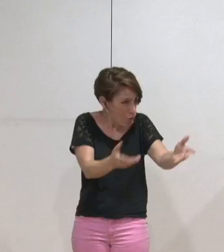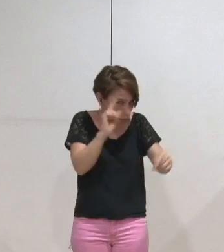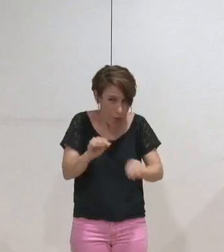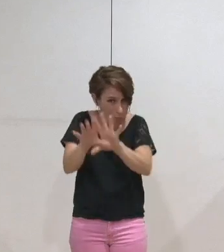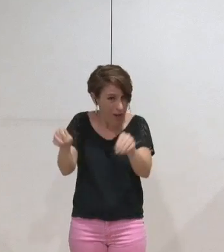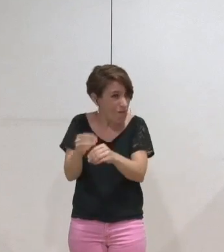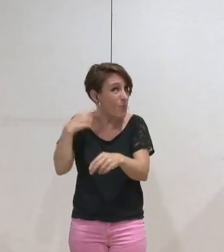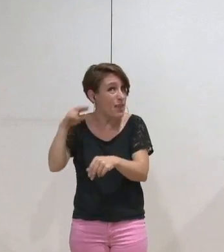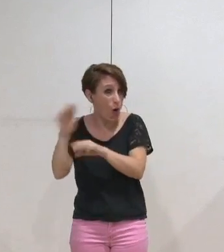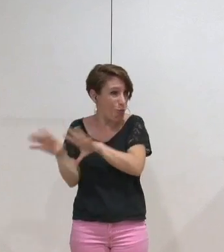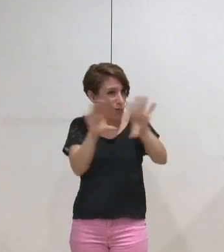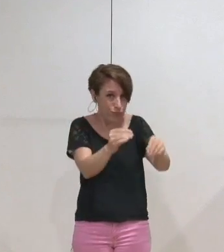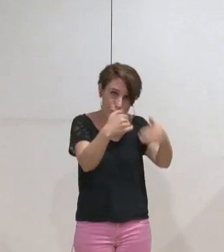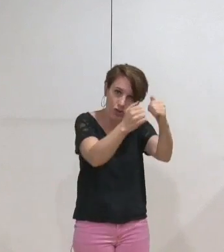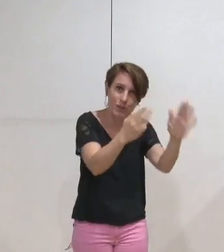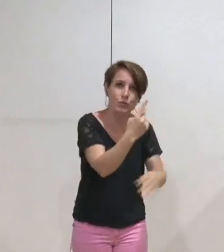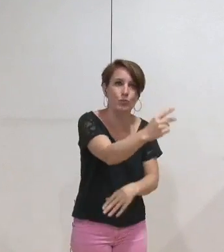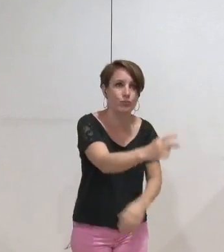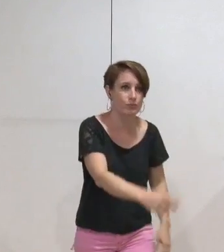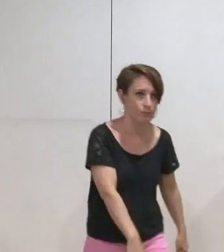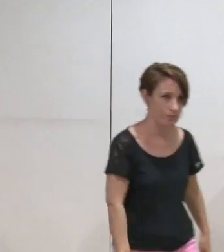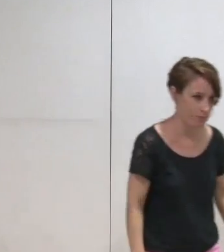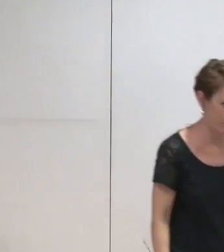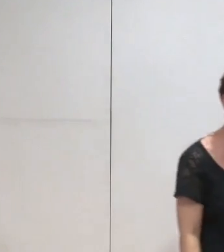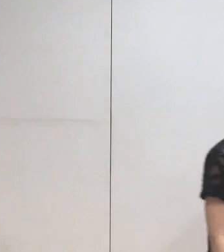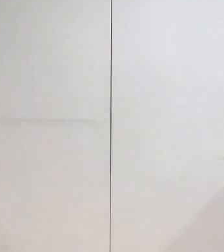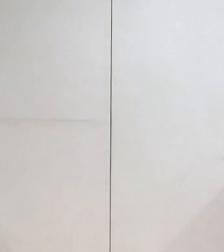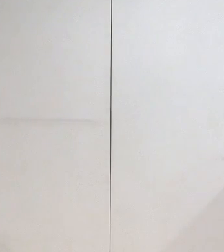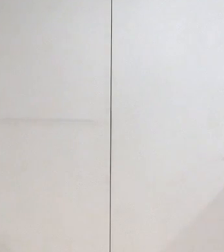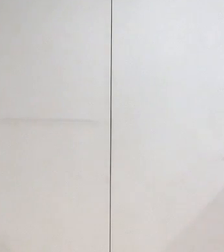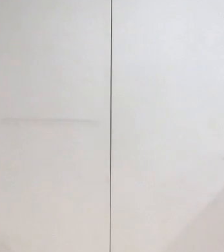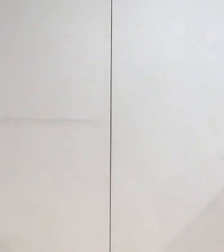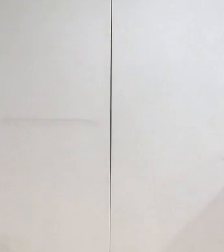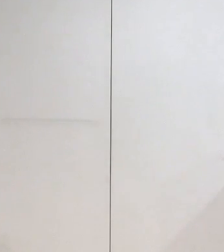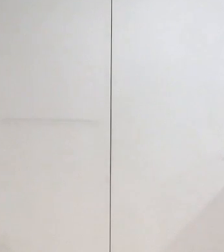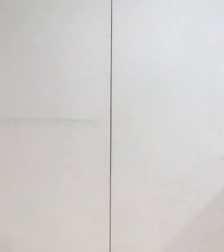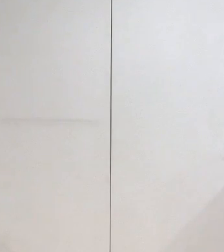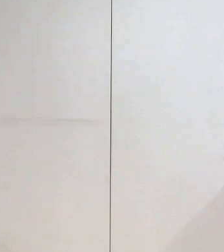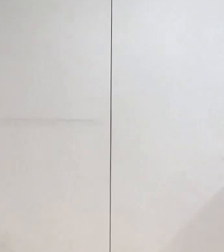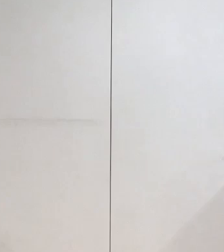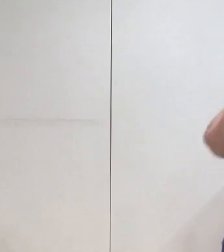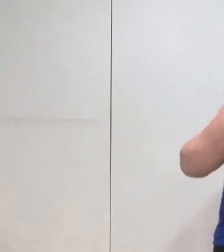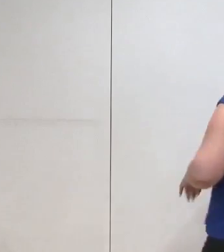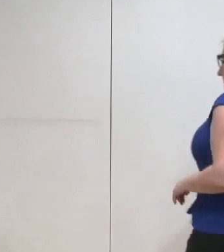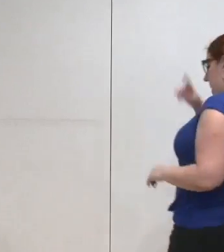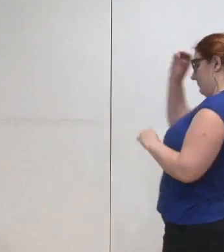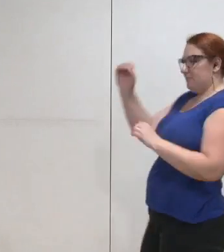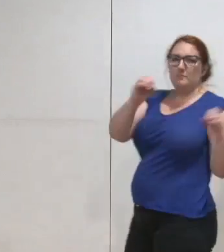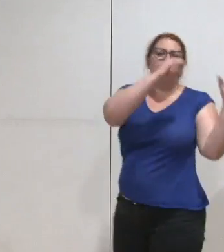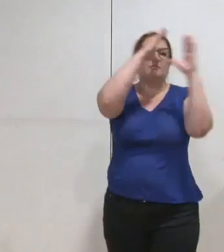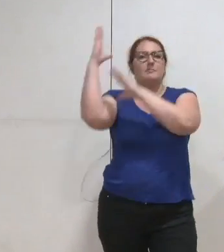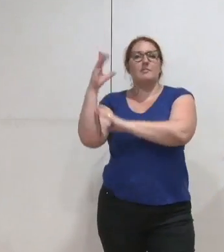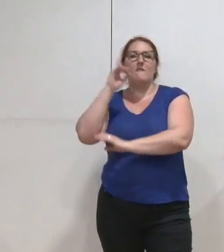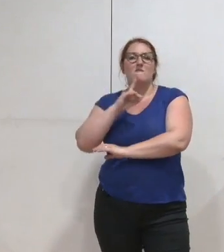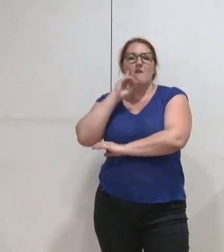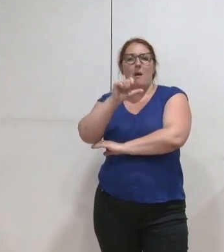cette proposition avec attention que voulez-vous il me revient une pensée d'arlti vous savez cette espèce de Comé un peu de l'entre